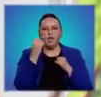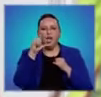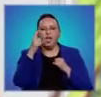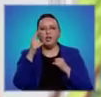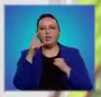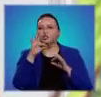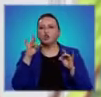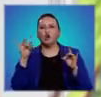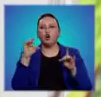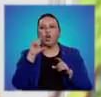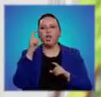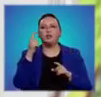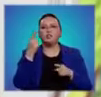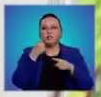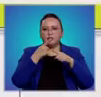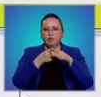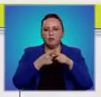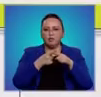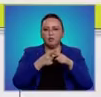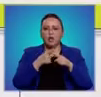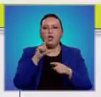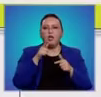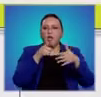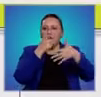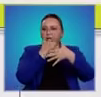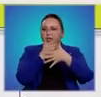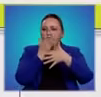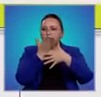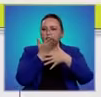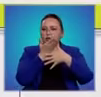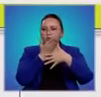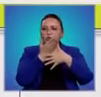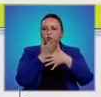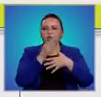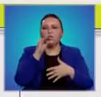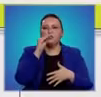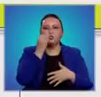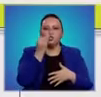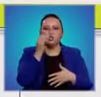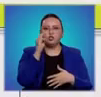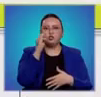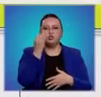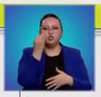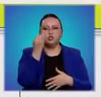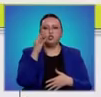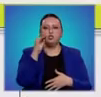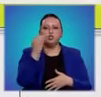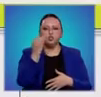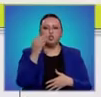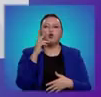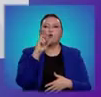шиг тохиолдвол тэргүүн үед их төлөв жи чи ши гэсэн үеэр